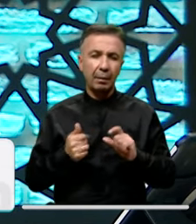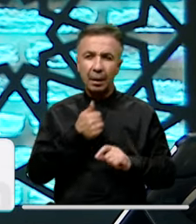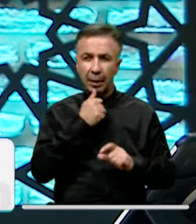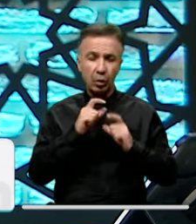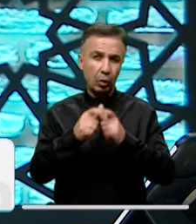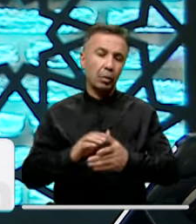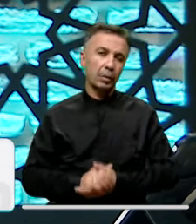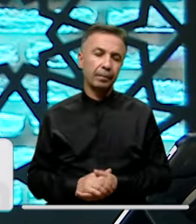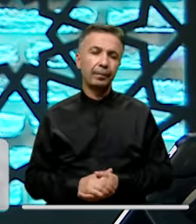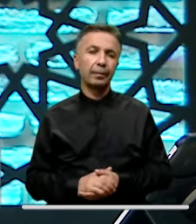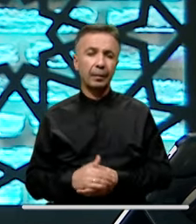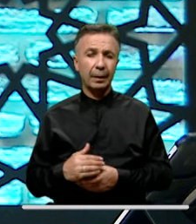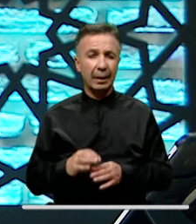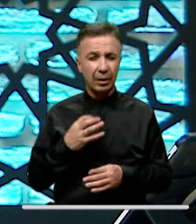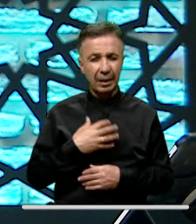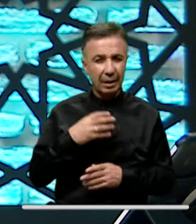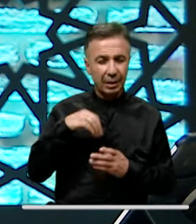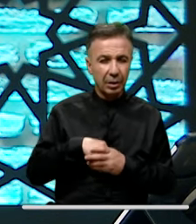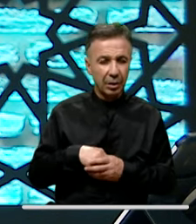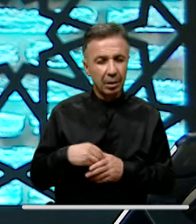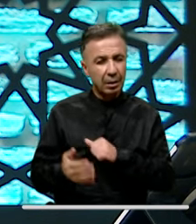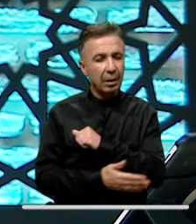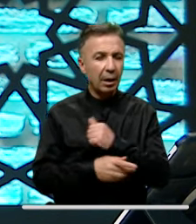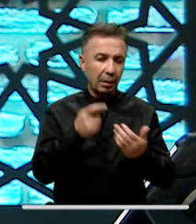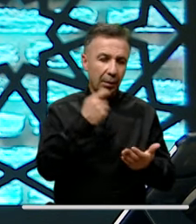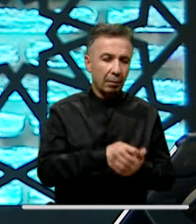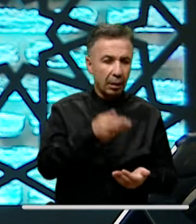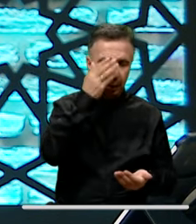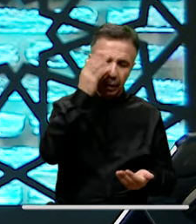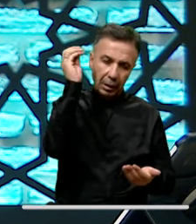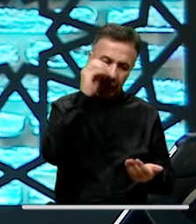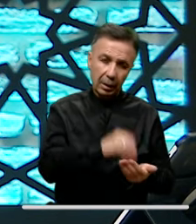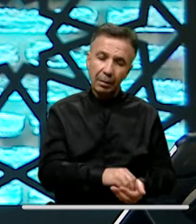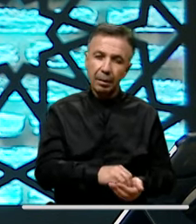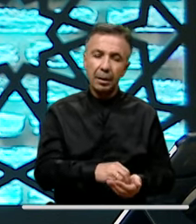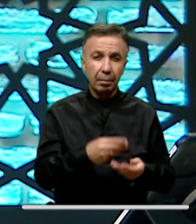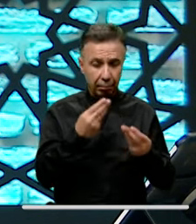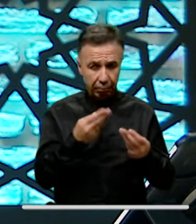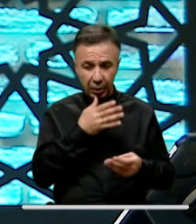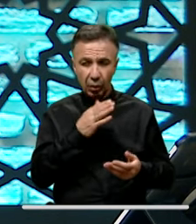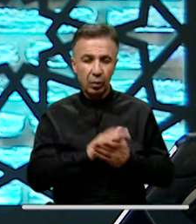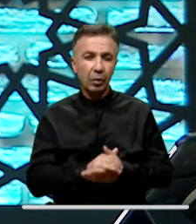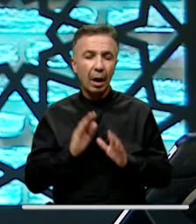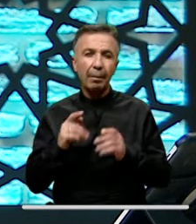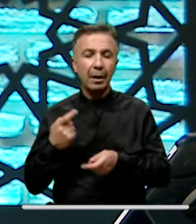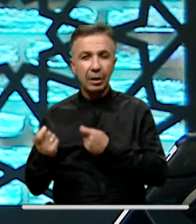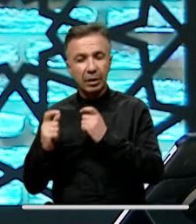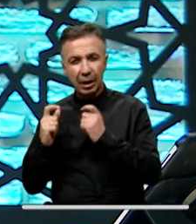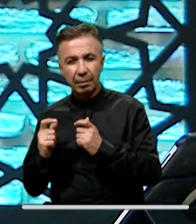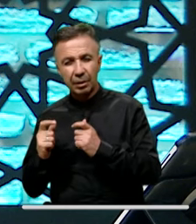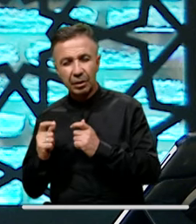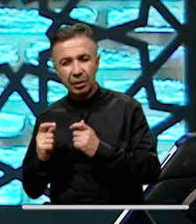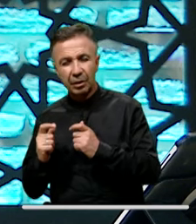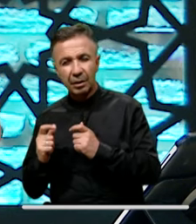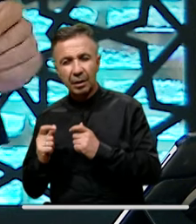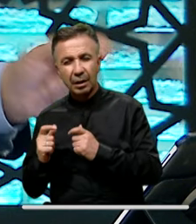ki, kişi kendi için bir takım hayır hasenat yapar, sadaka verir. Bunu biliyoruz, hocalarımız anlatıyor ama iş yerlerimiz için de sadaka